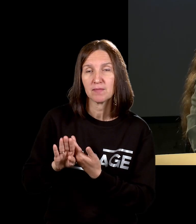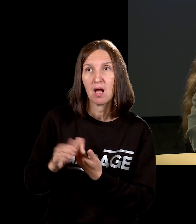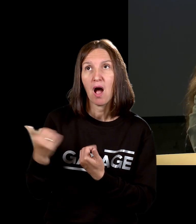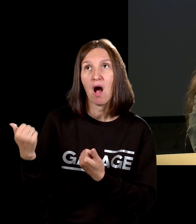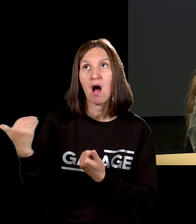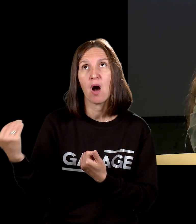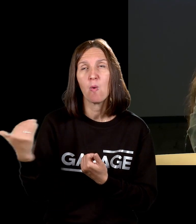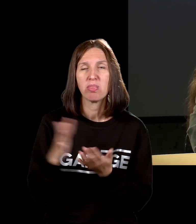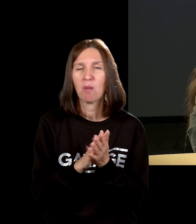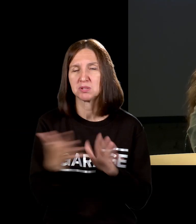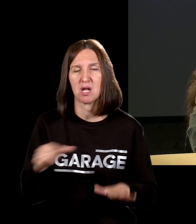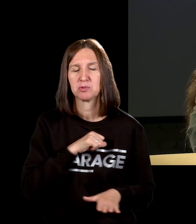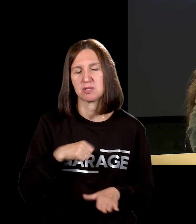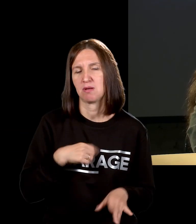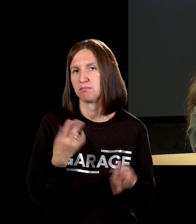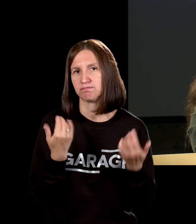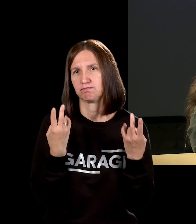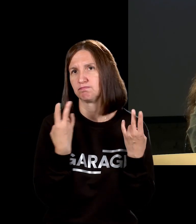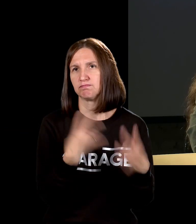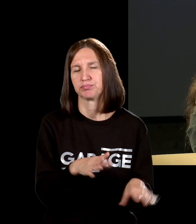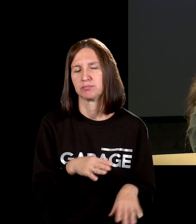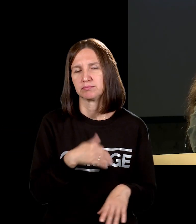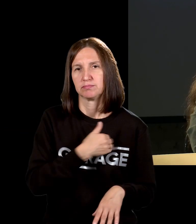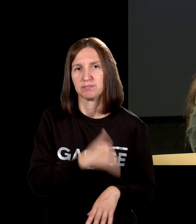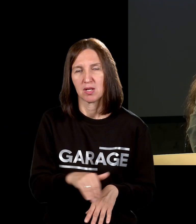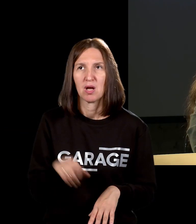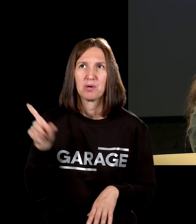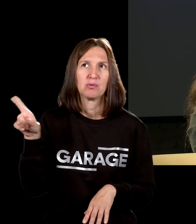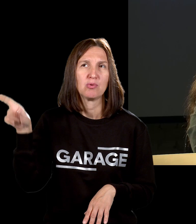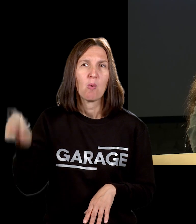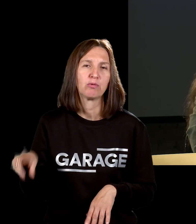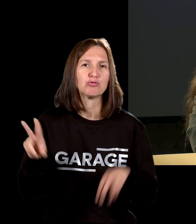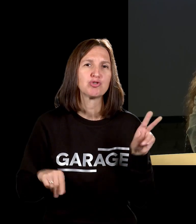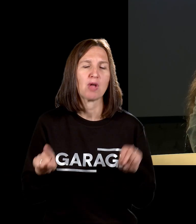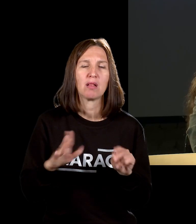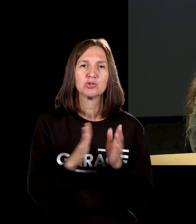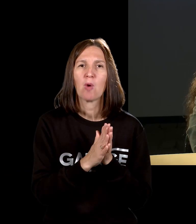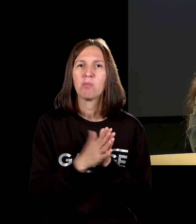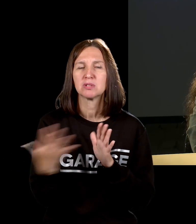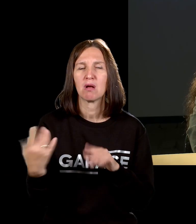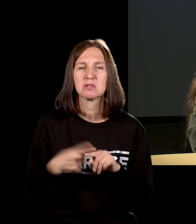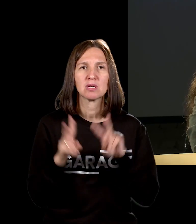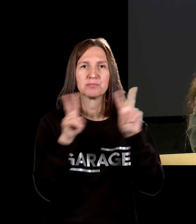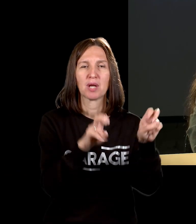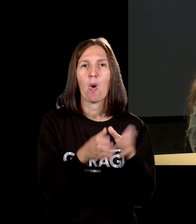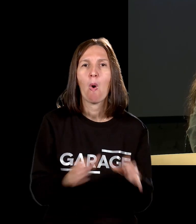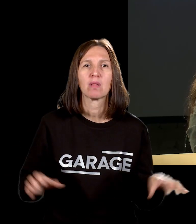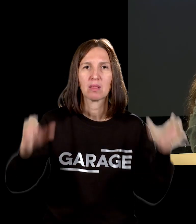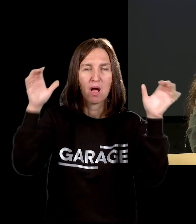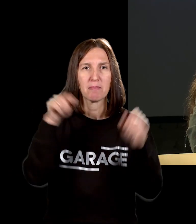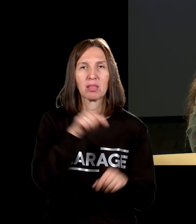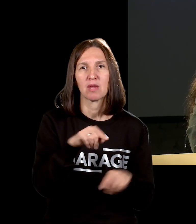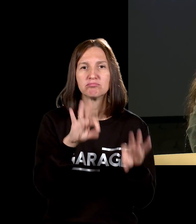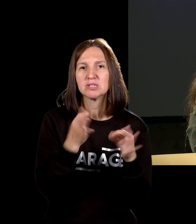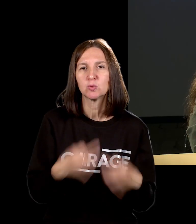абстракцию он не признает. Потому что он говорит, что это вообще не про это вообще орнамент, это искусство, которого